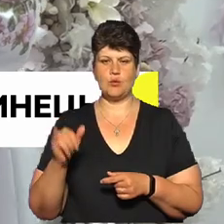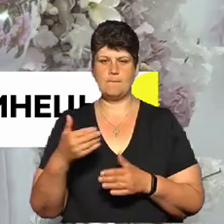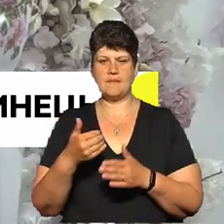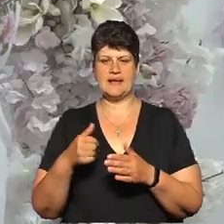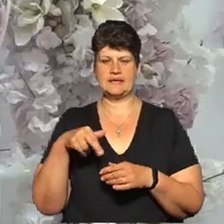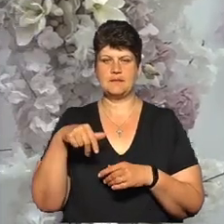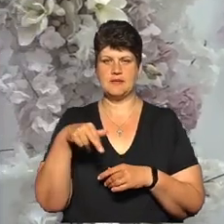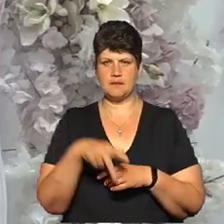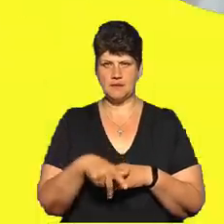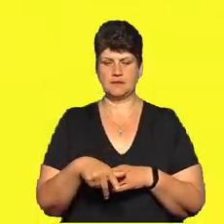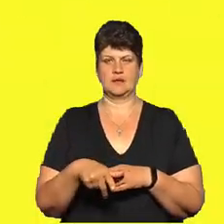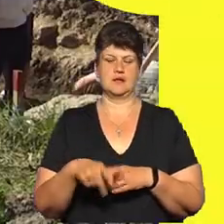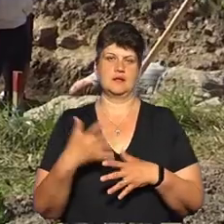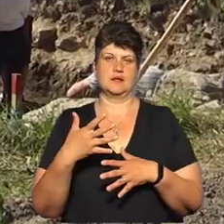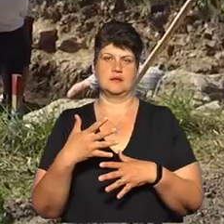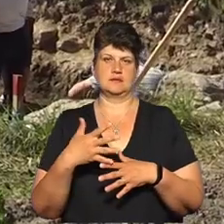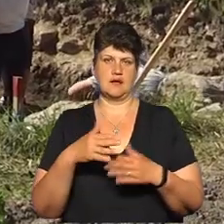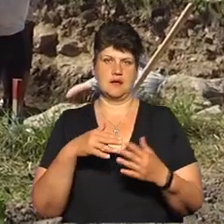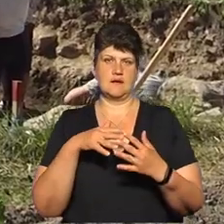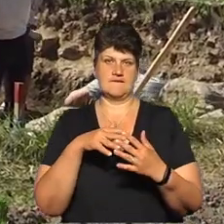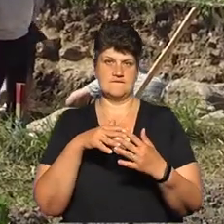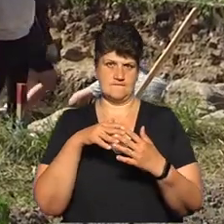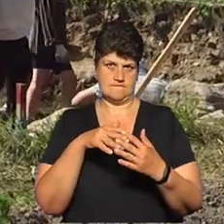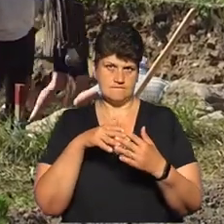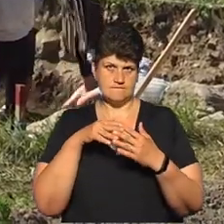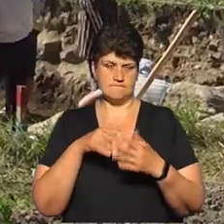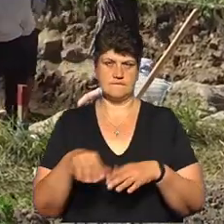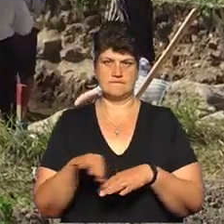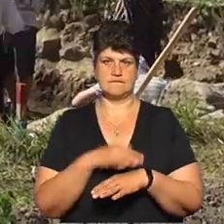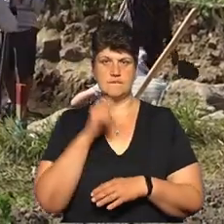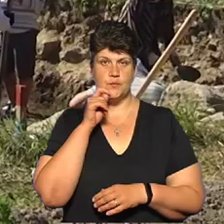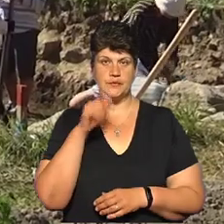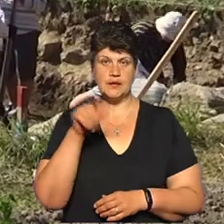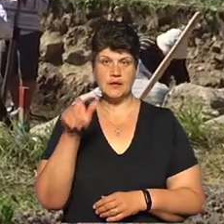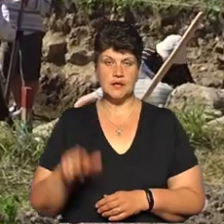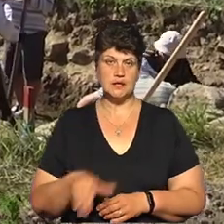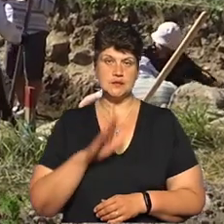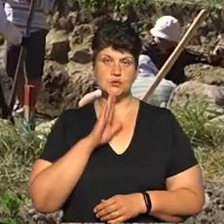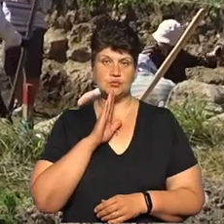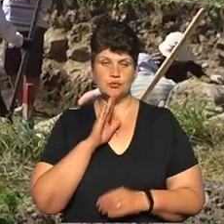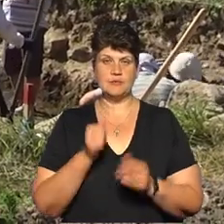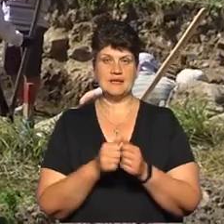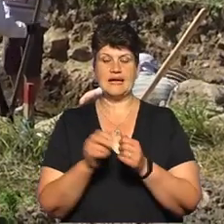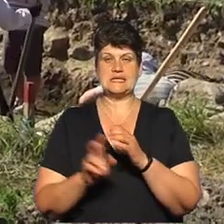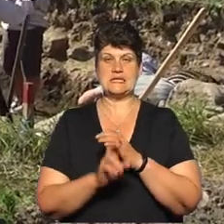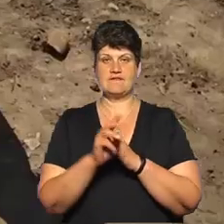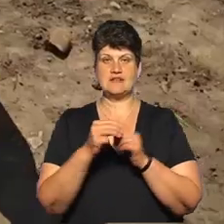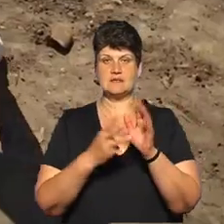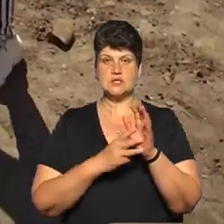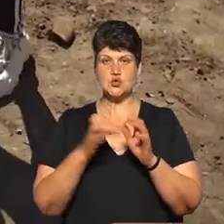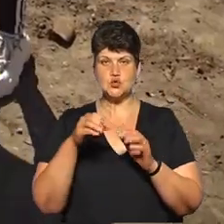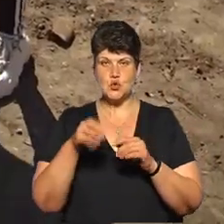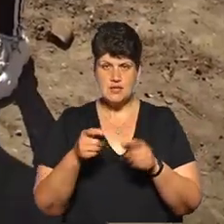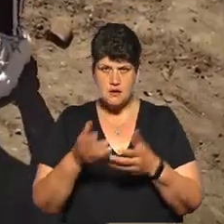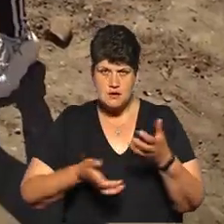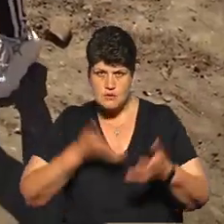одружився з українкою. Біля церкви 18 століття у Залісцях археологи та студенти розкопують ділянку